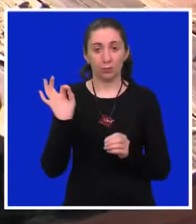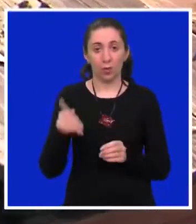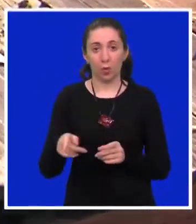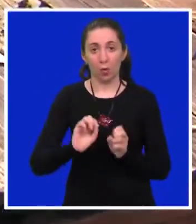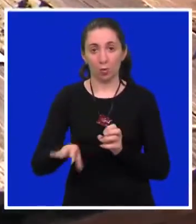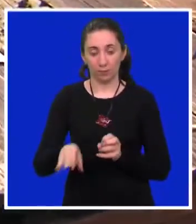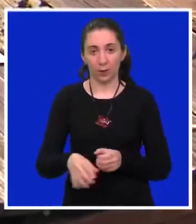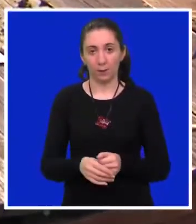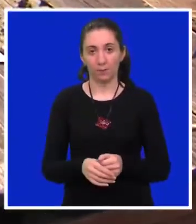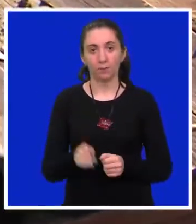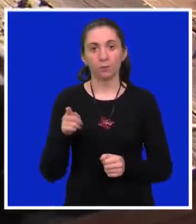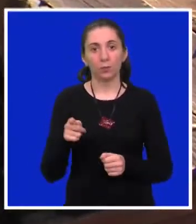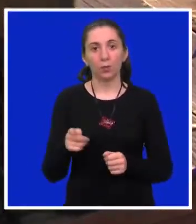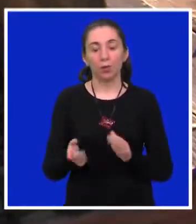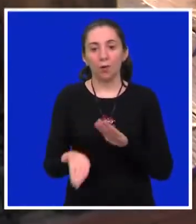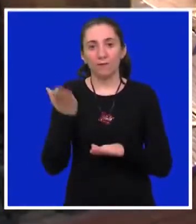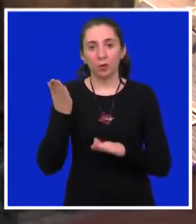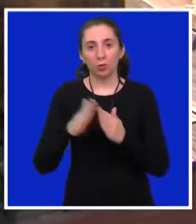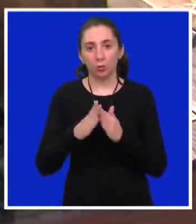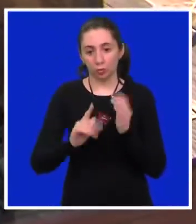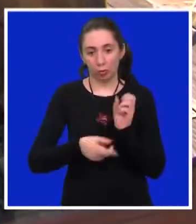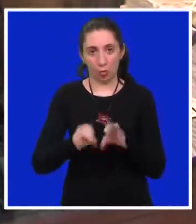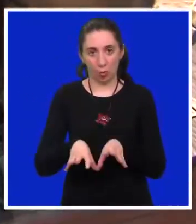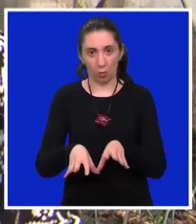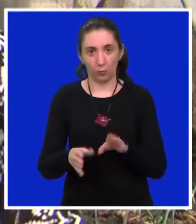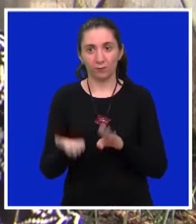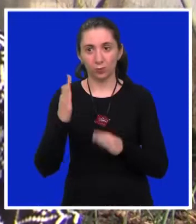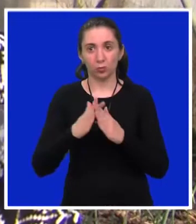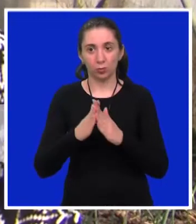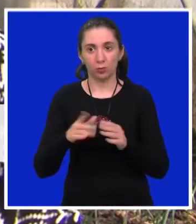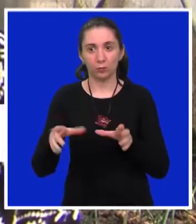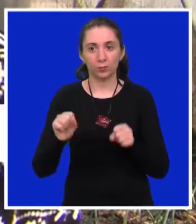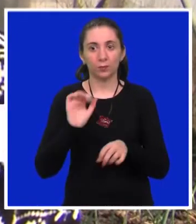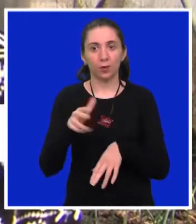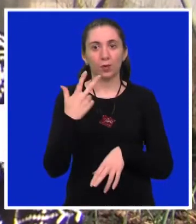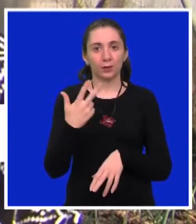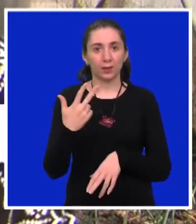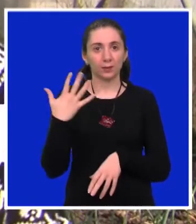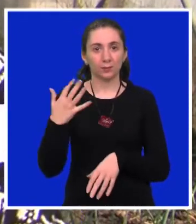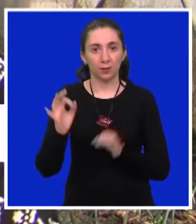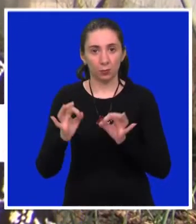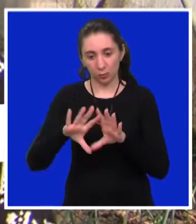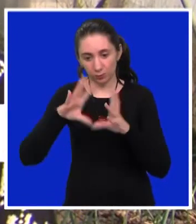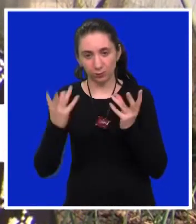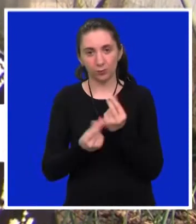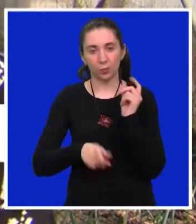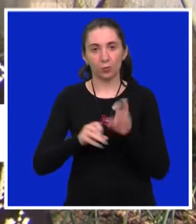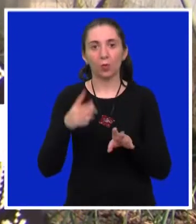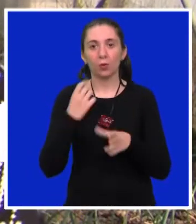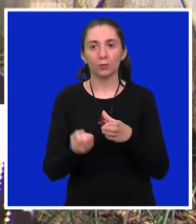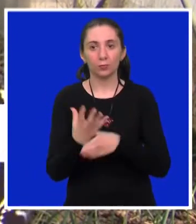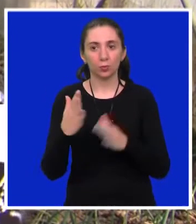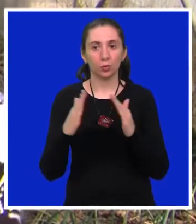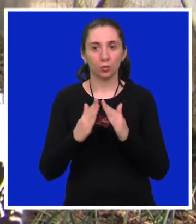otpad. Znači, bio otpad zapravo čini većinu kućanskog otpada. U većini kućanstva zauzima preko 35% ukupnog otpada koje